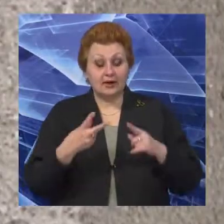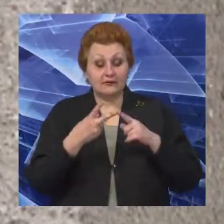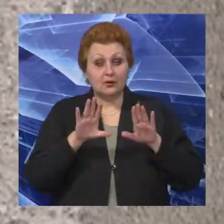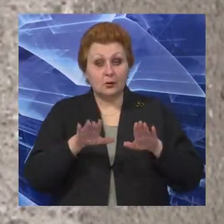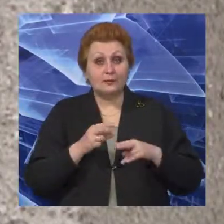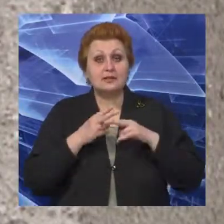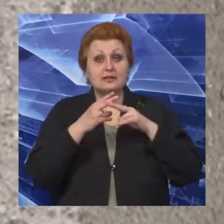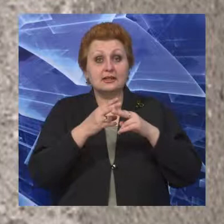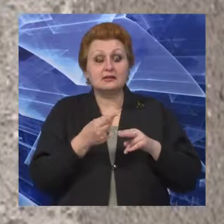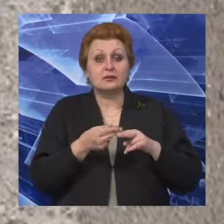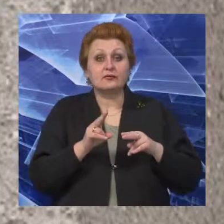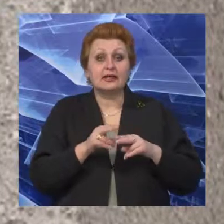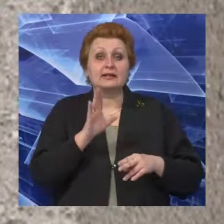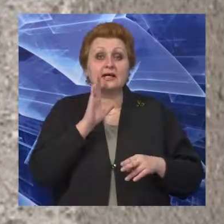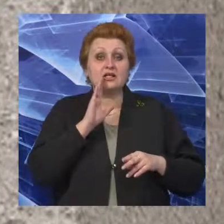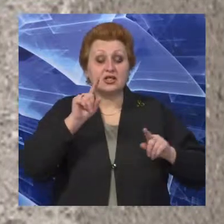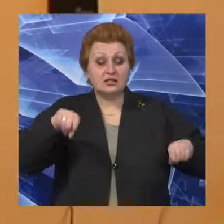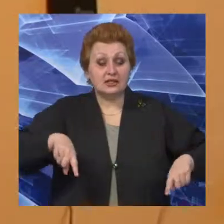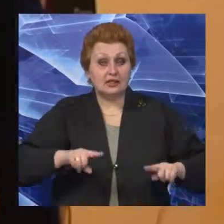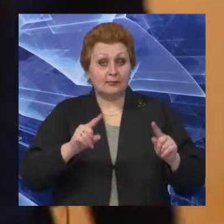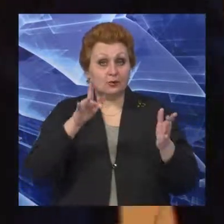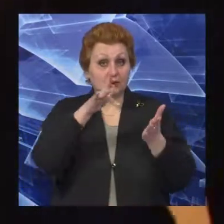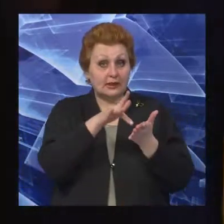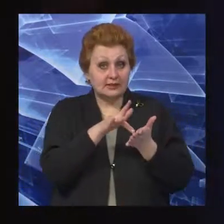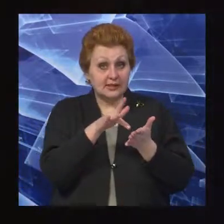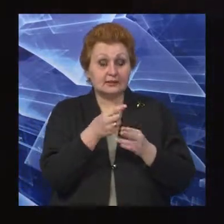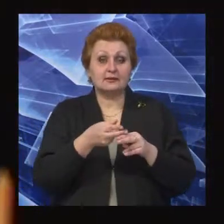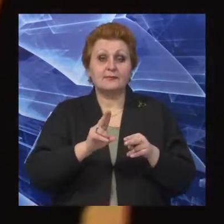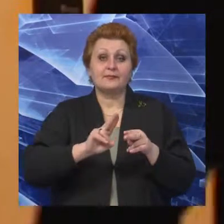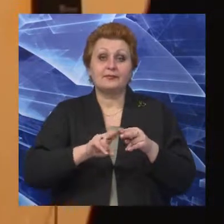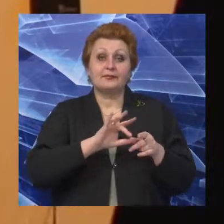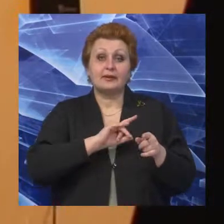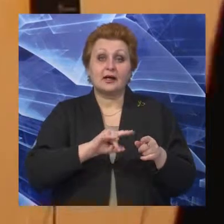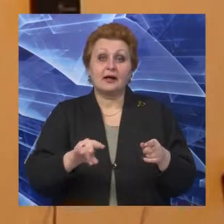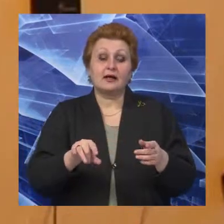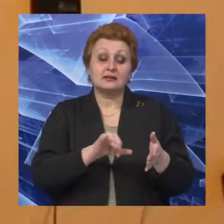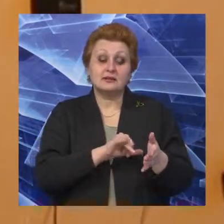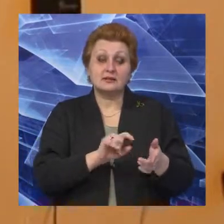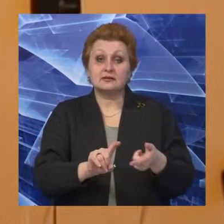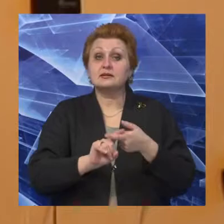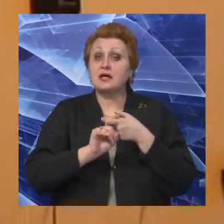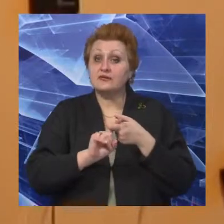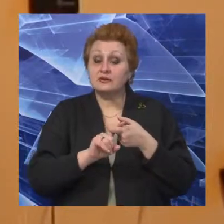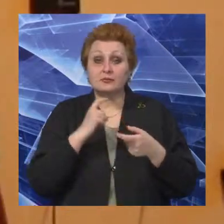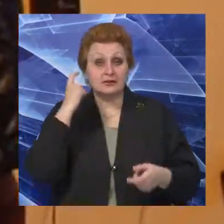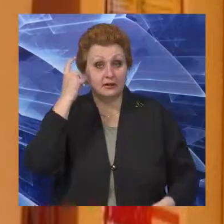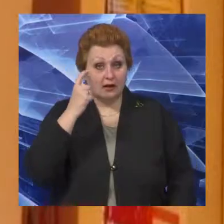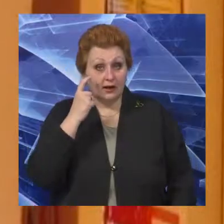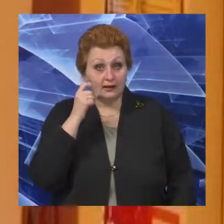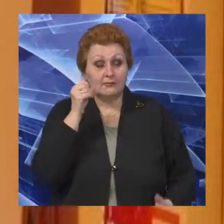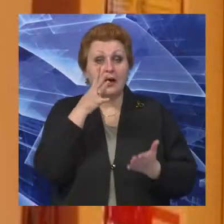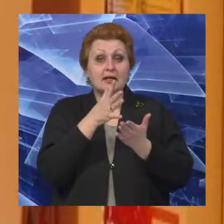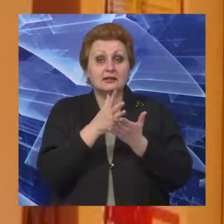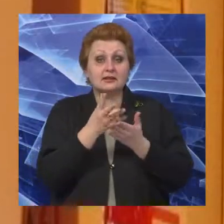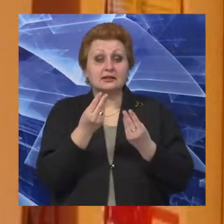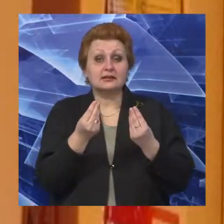Вторым пунктом остановки гостей стал женский реабилитационный центр. Его обитательницы избавляются здесь от наркозависимости и алкоголизма.